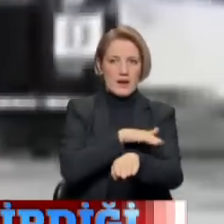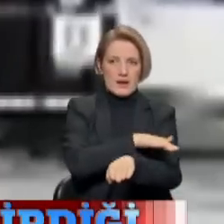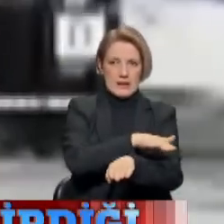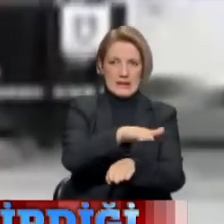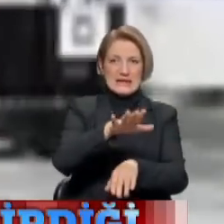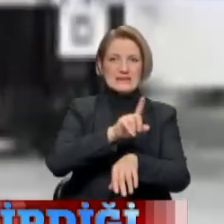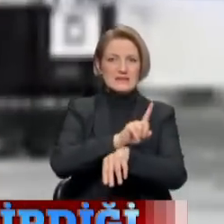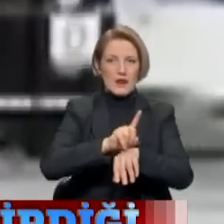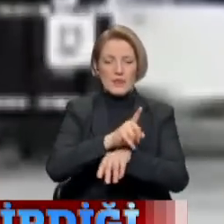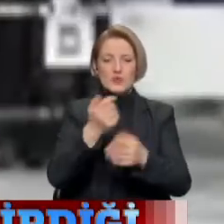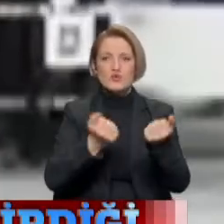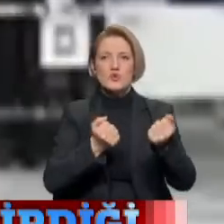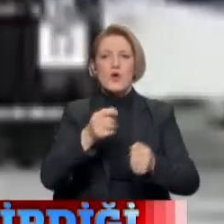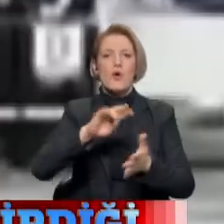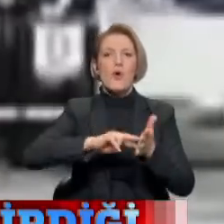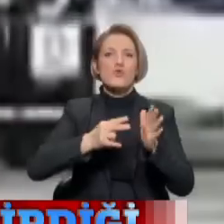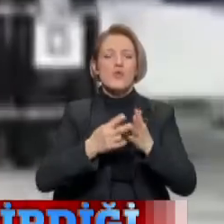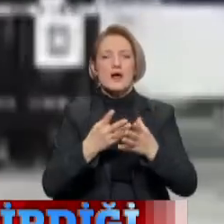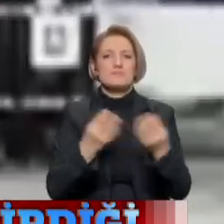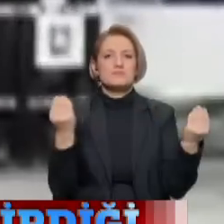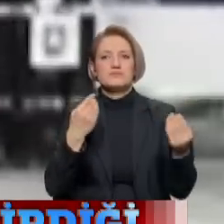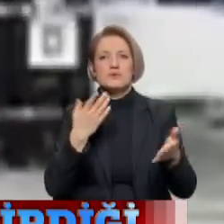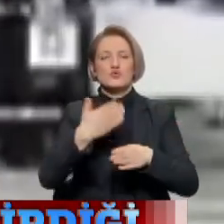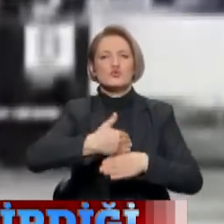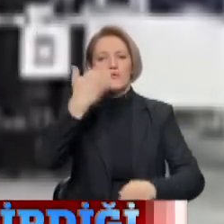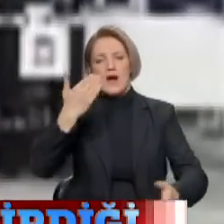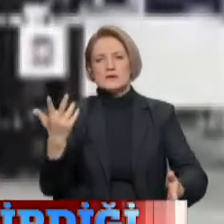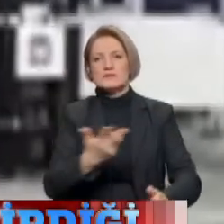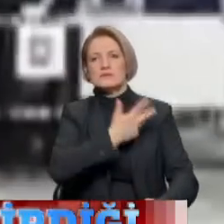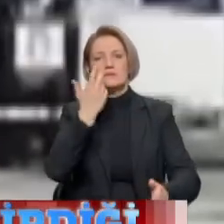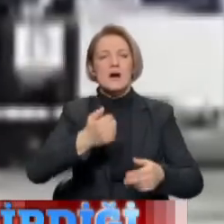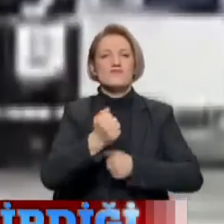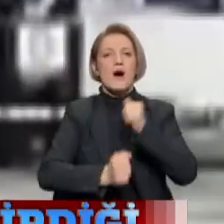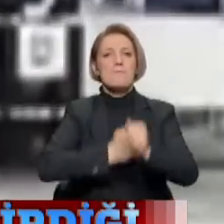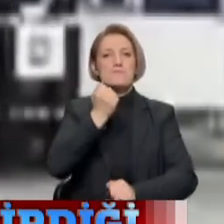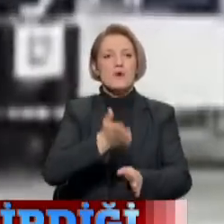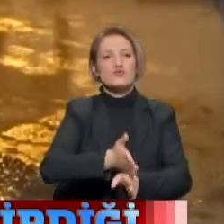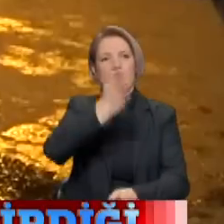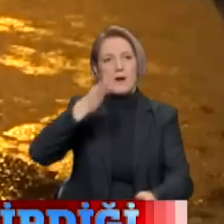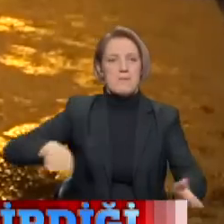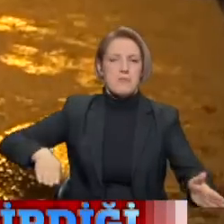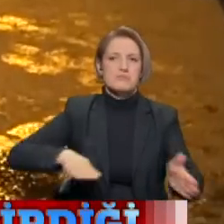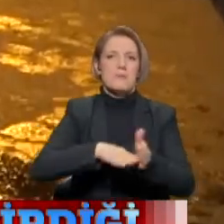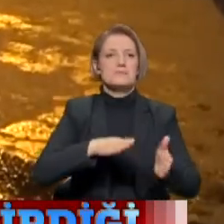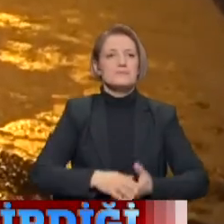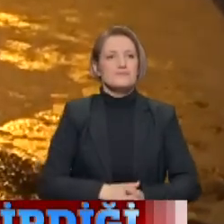sollamak istediği sırada sürücünün kontrolünü kaybetmesine neden oldu. Bir anda hızla fabrika duvarına çarptılar.